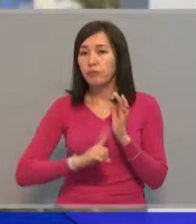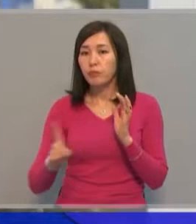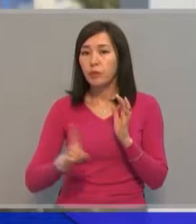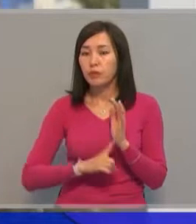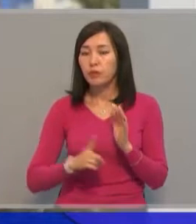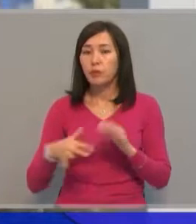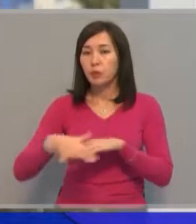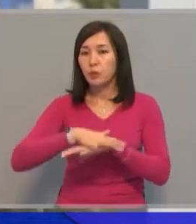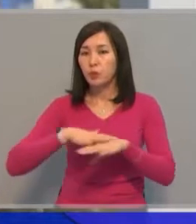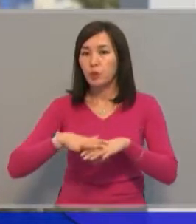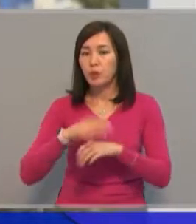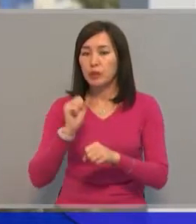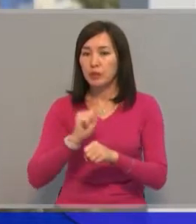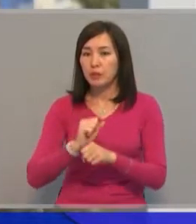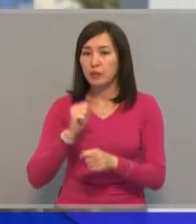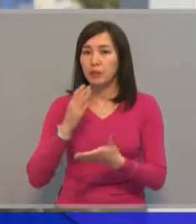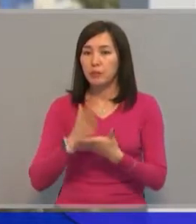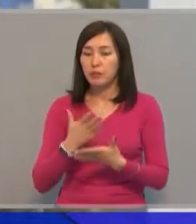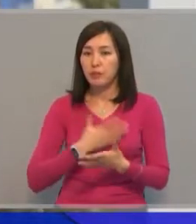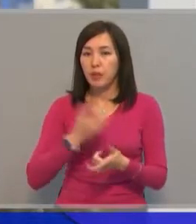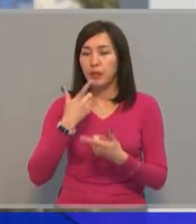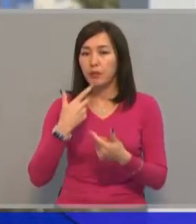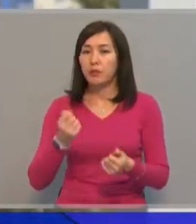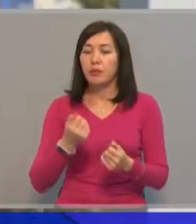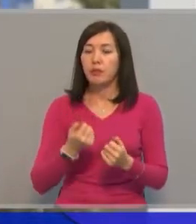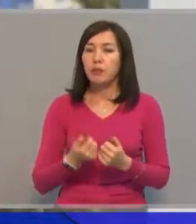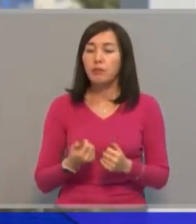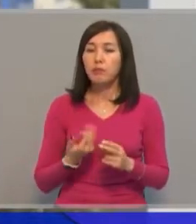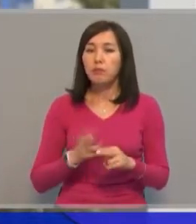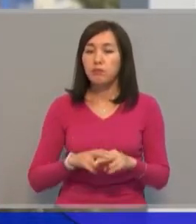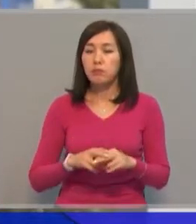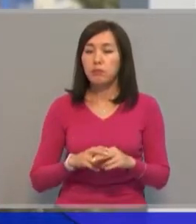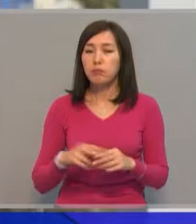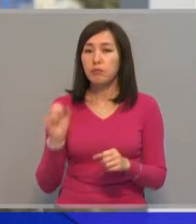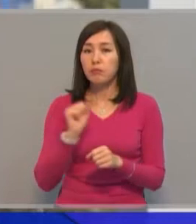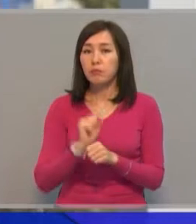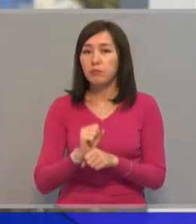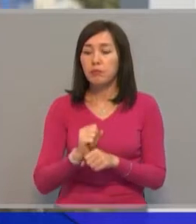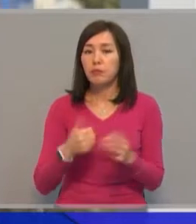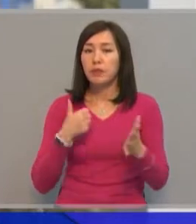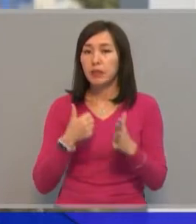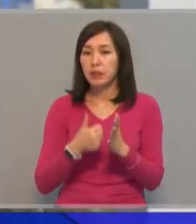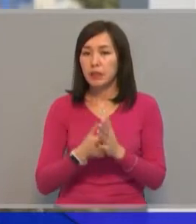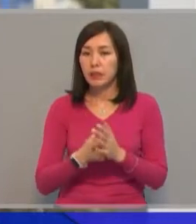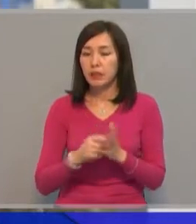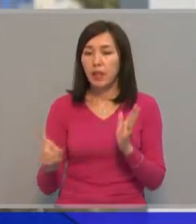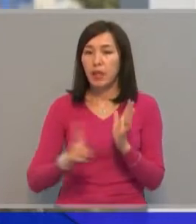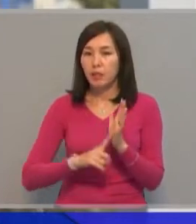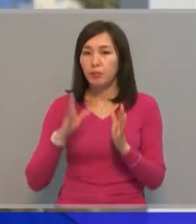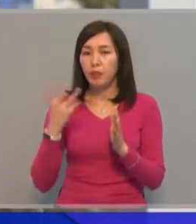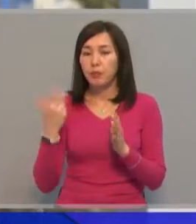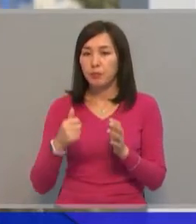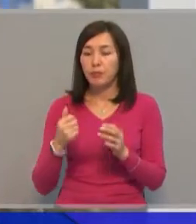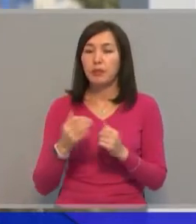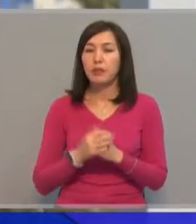жолаушыларды қалыптастыратын аялдамалар бар бізде белгіленген. Негізінен сол аялдамаларға жеткізетін маршруттар болып